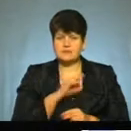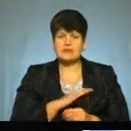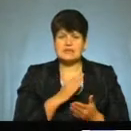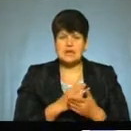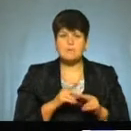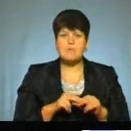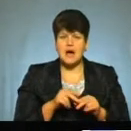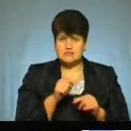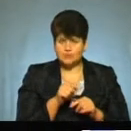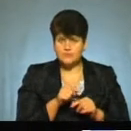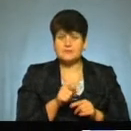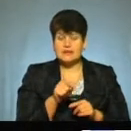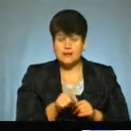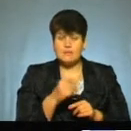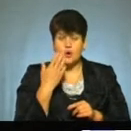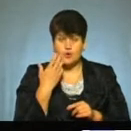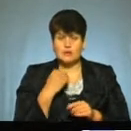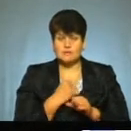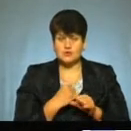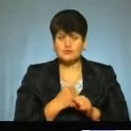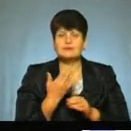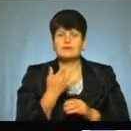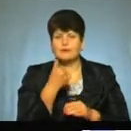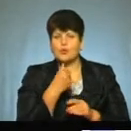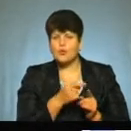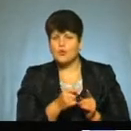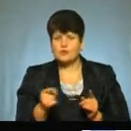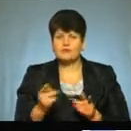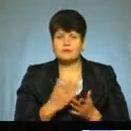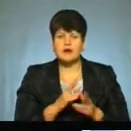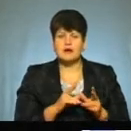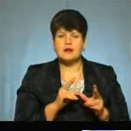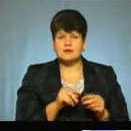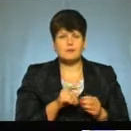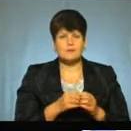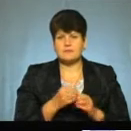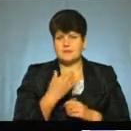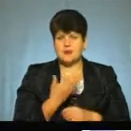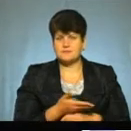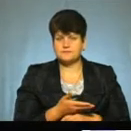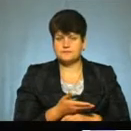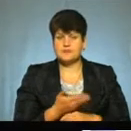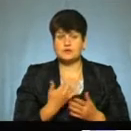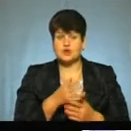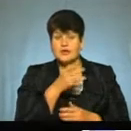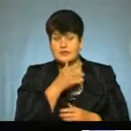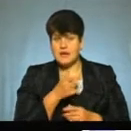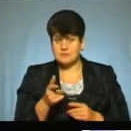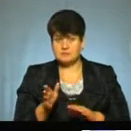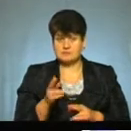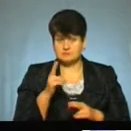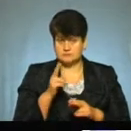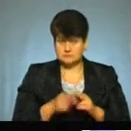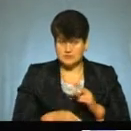паспорт, і коли цей котел працює певні кількість років, він має гарантію, і там проблем немає. Якщо цей термін виходить,